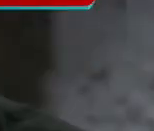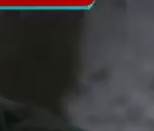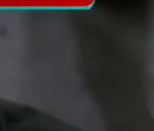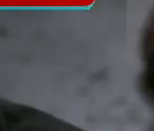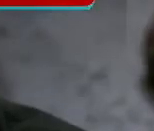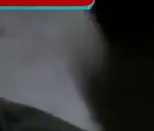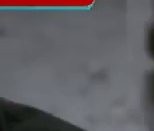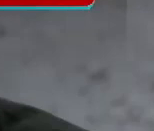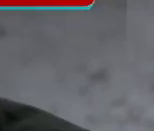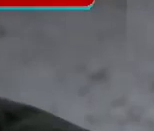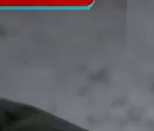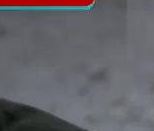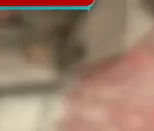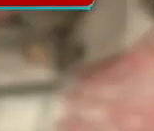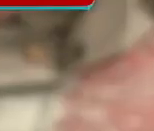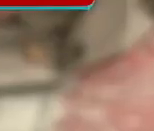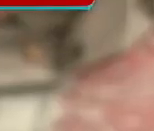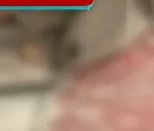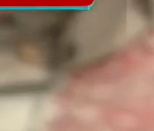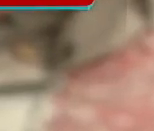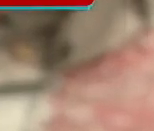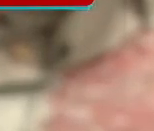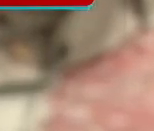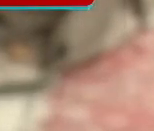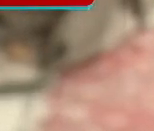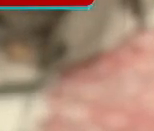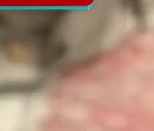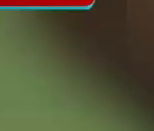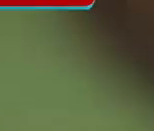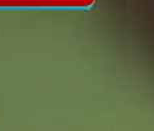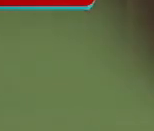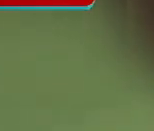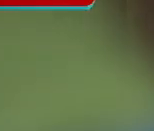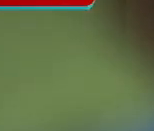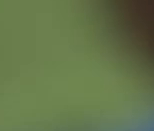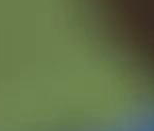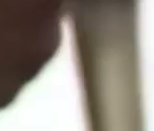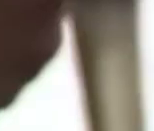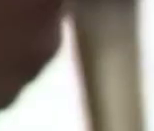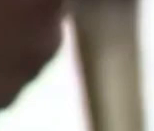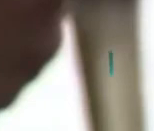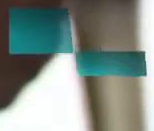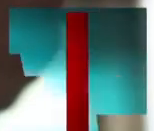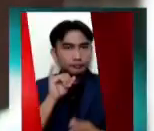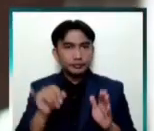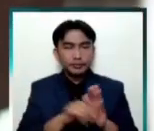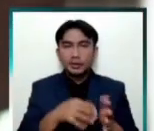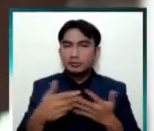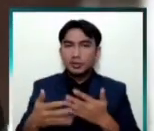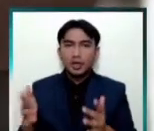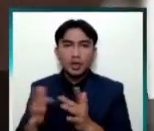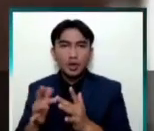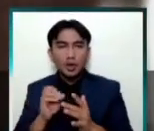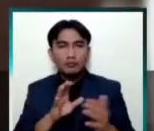Payo ng NPC sa publiko, protektahan ang inyong personal data, online man o offline. Para naman kay Supreme Court Associate